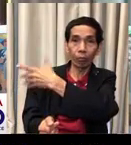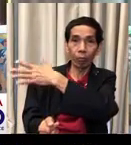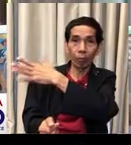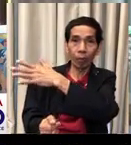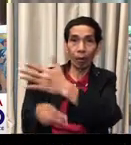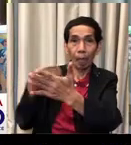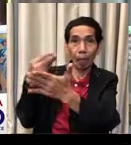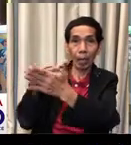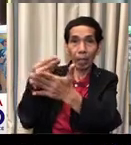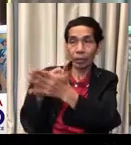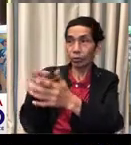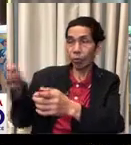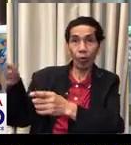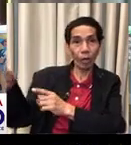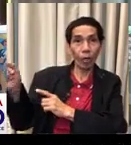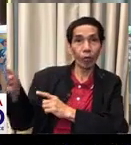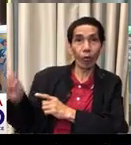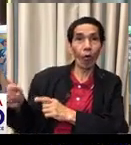Pera nyo to.